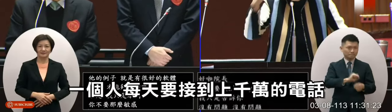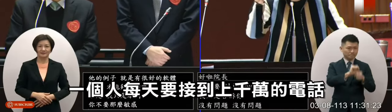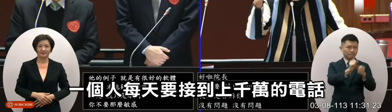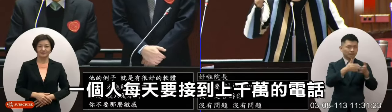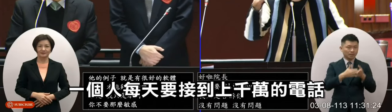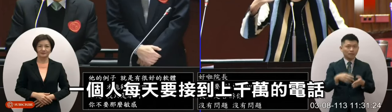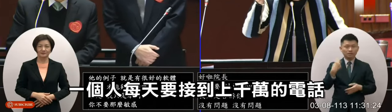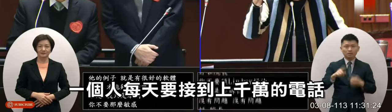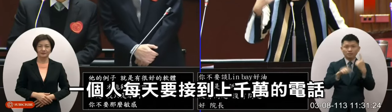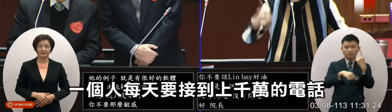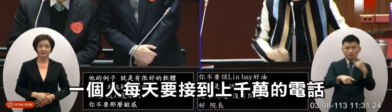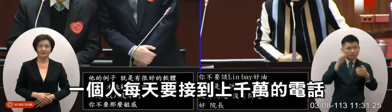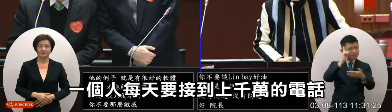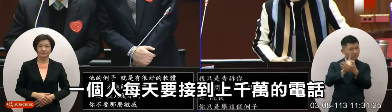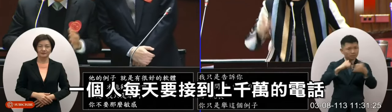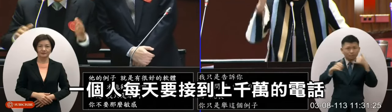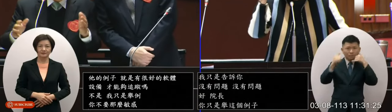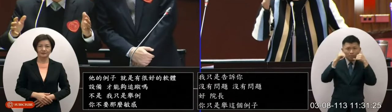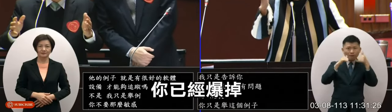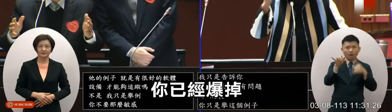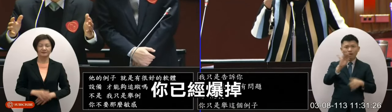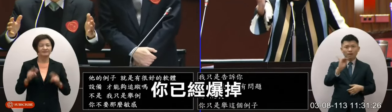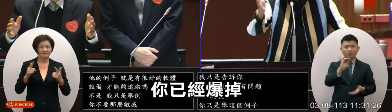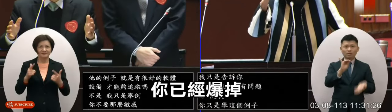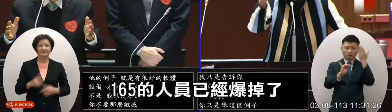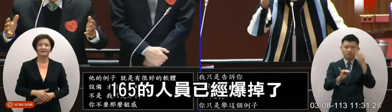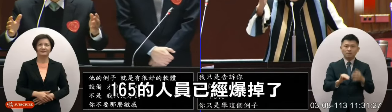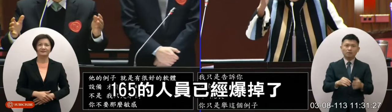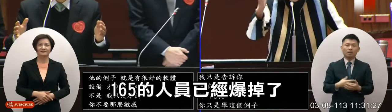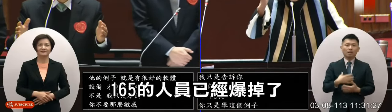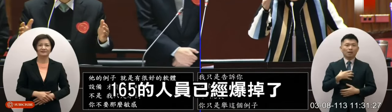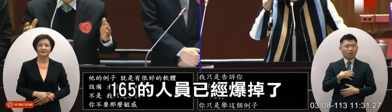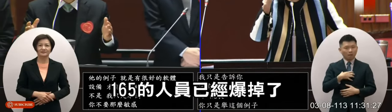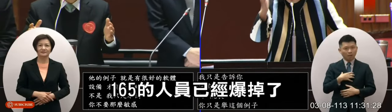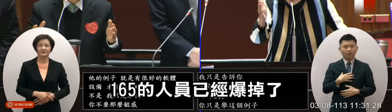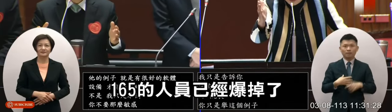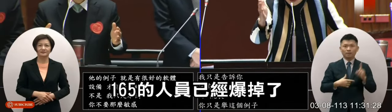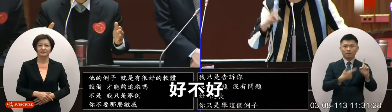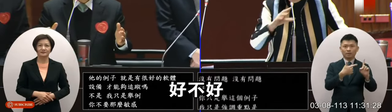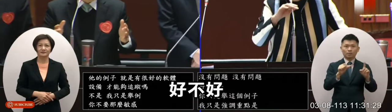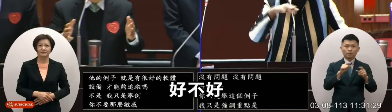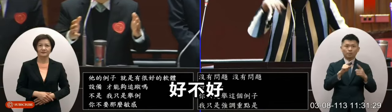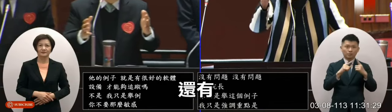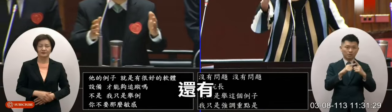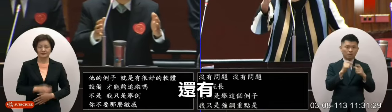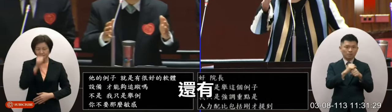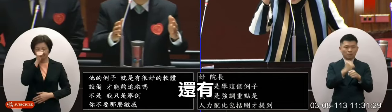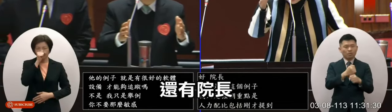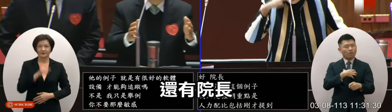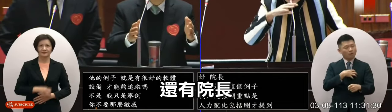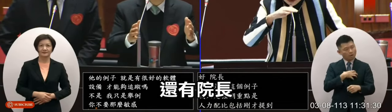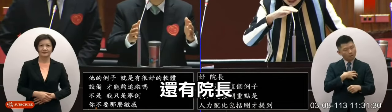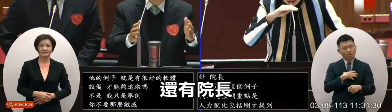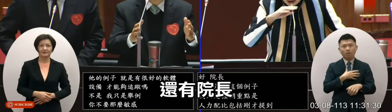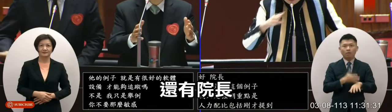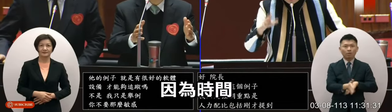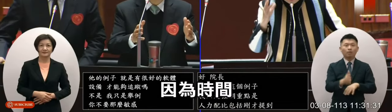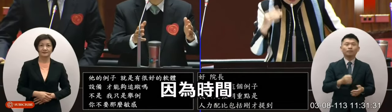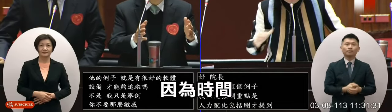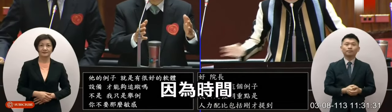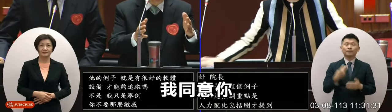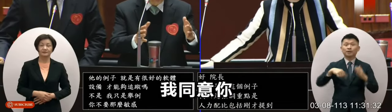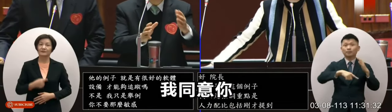一个人每天要接到上千封的电话，你已经爆掉165的人员已经爆掉了，好不好？ 好。 还有院长，